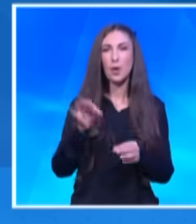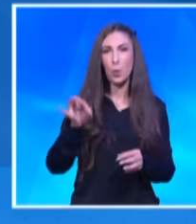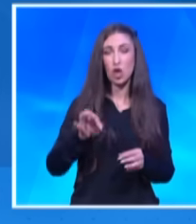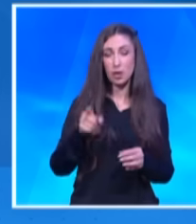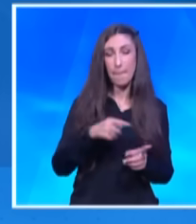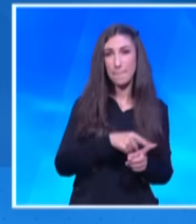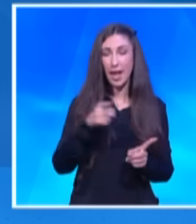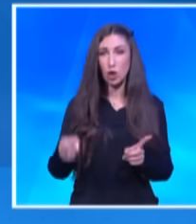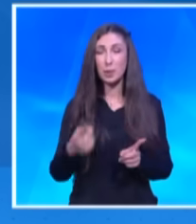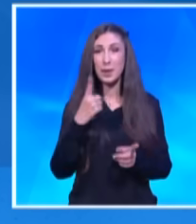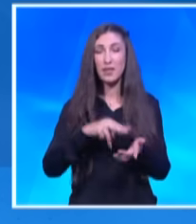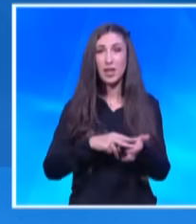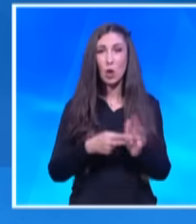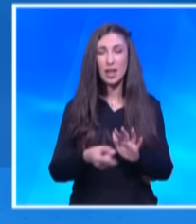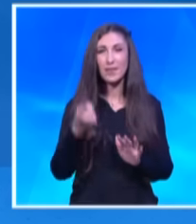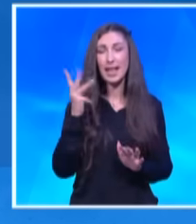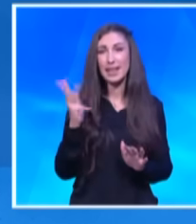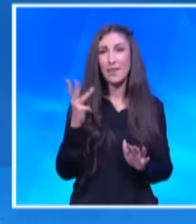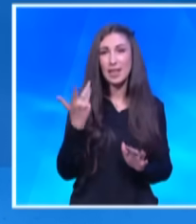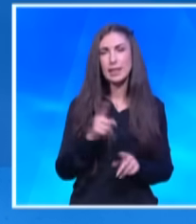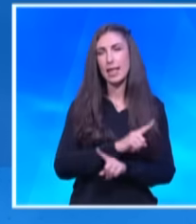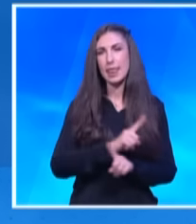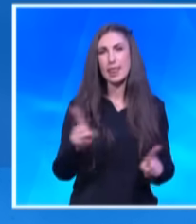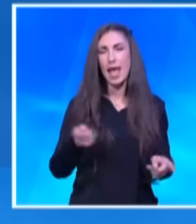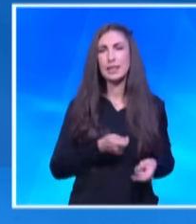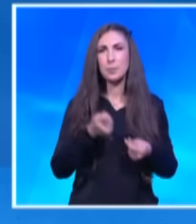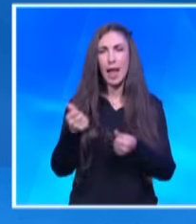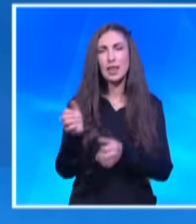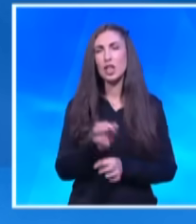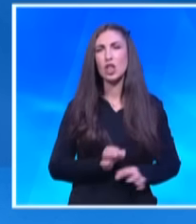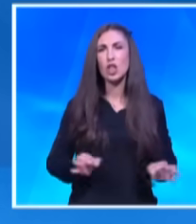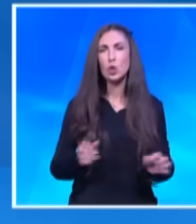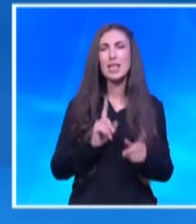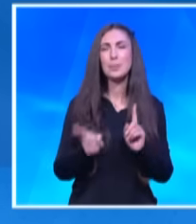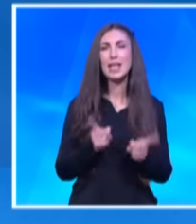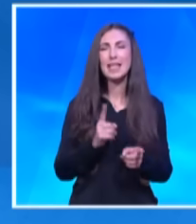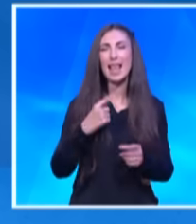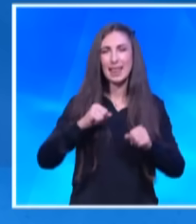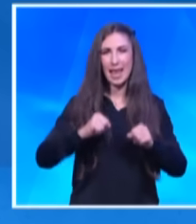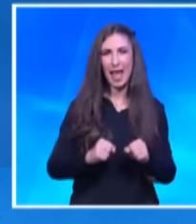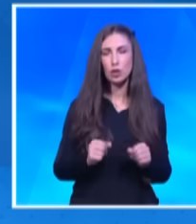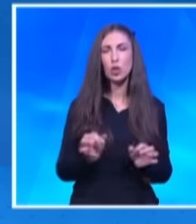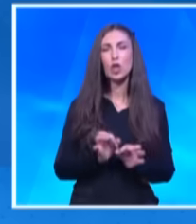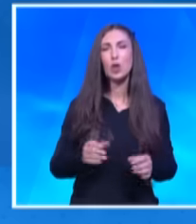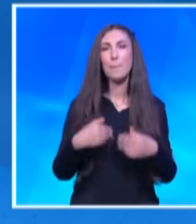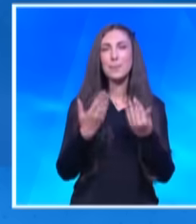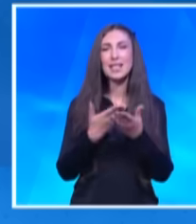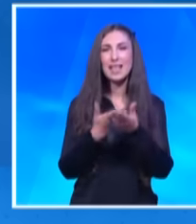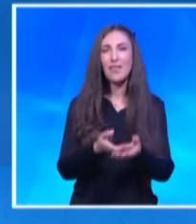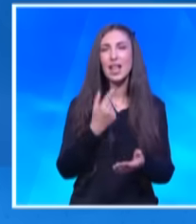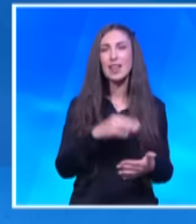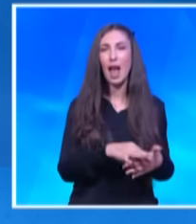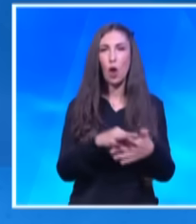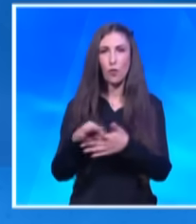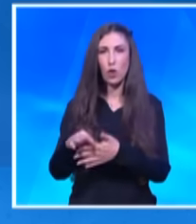период, 1 юли 2019 година, не е командирован нито изпълнителният директор, нито представител на ръководството